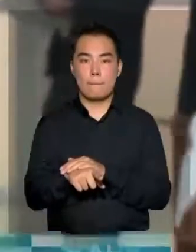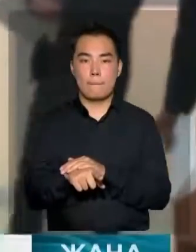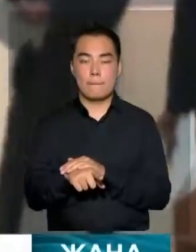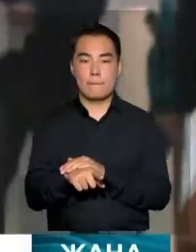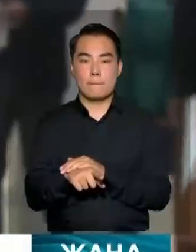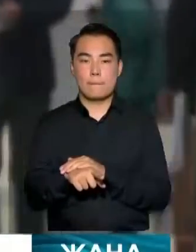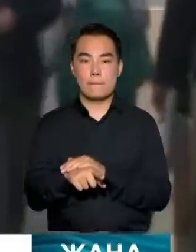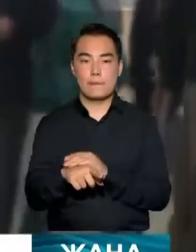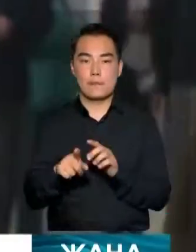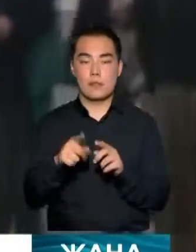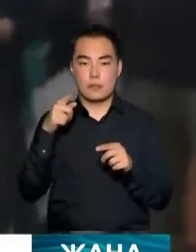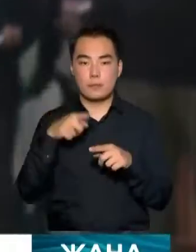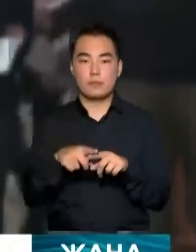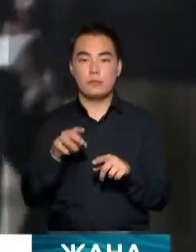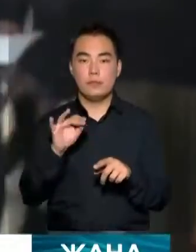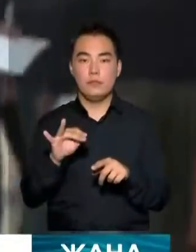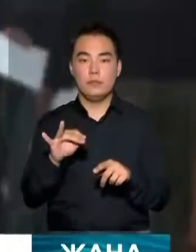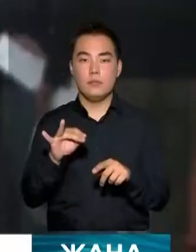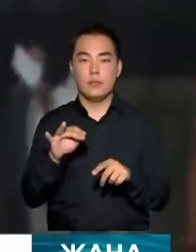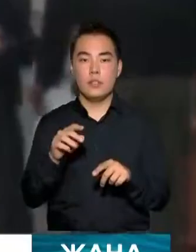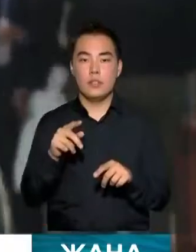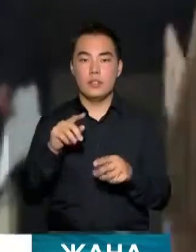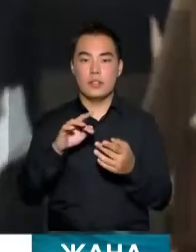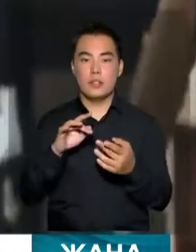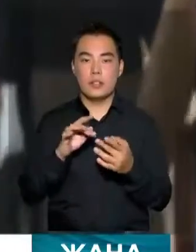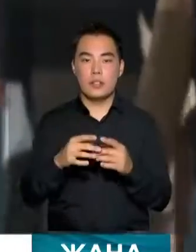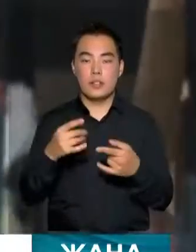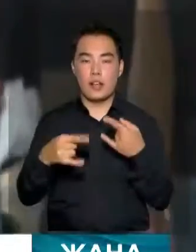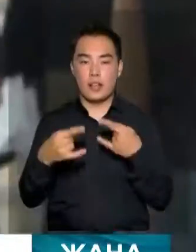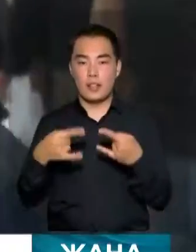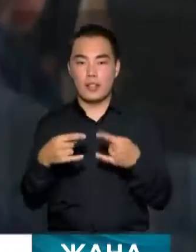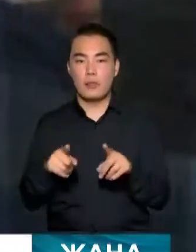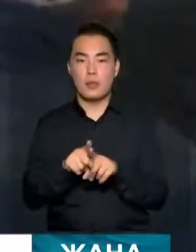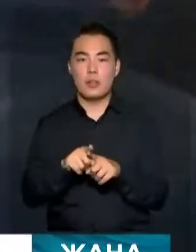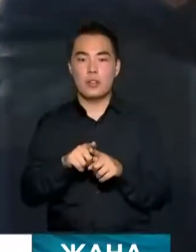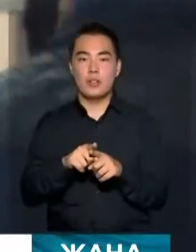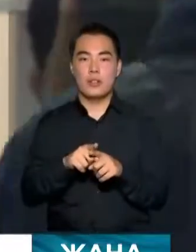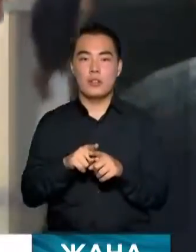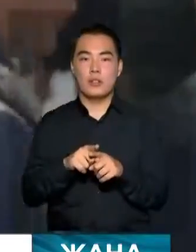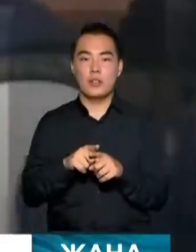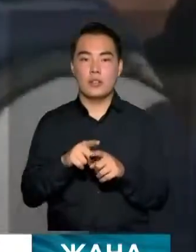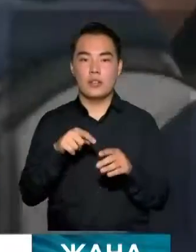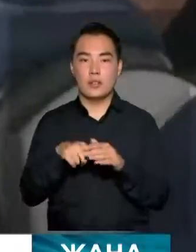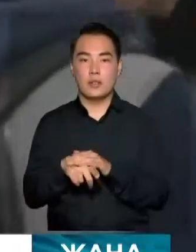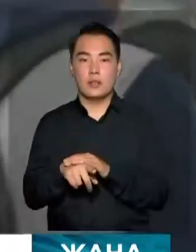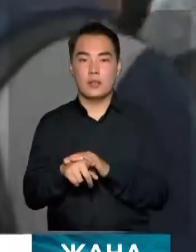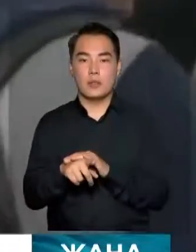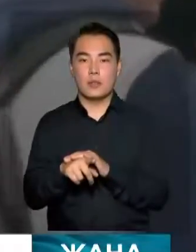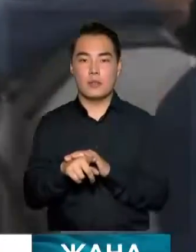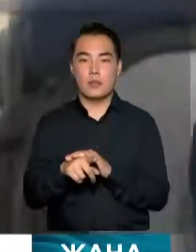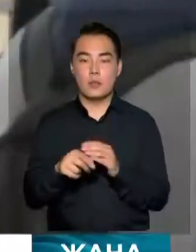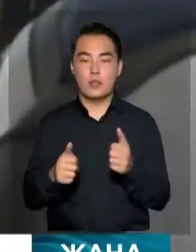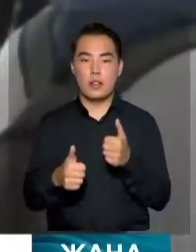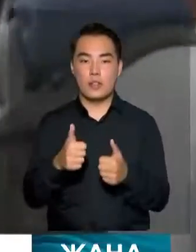құрылыс мақсатындағы және тұрғын үй коммуналдық шаруашылық мақсатындағы мердігер мекемелердің қатысуымен